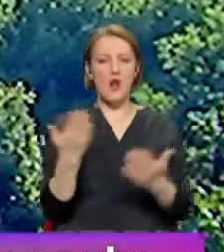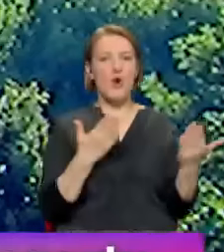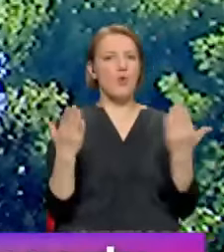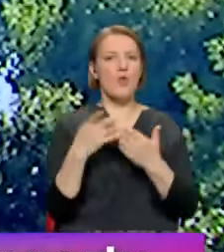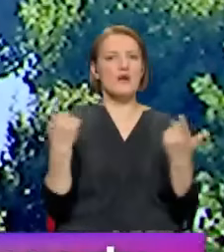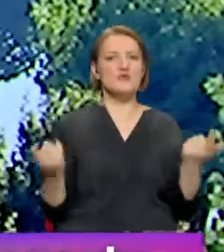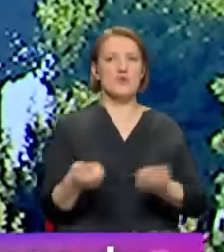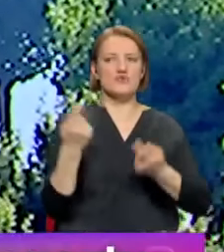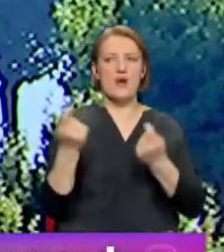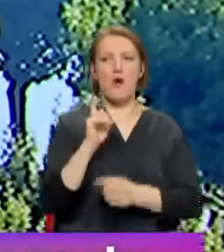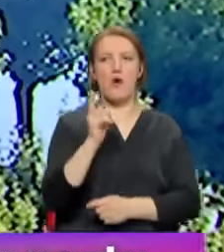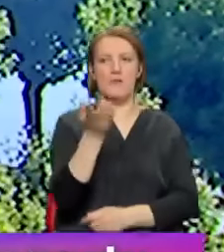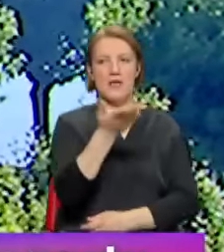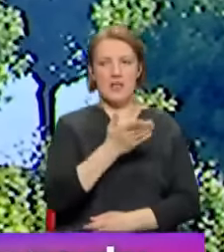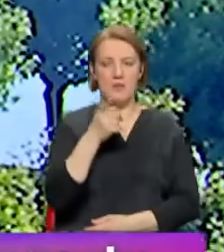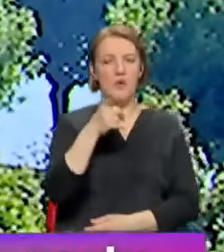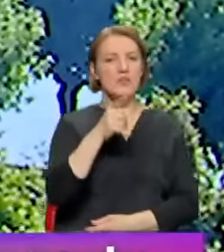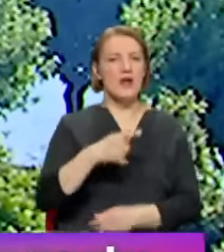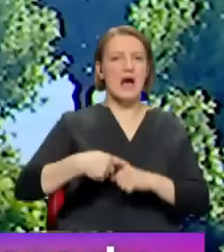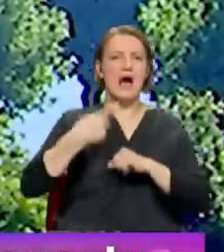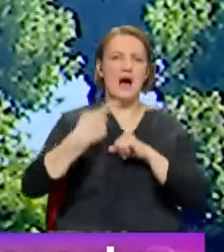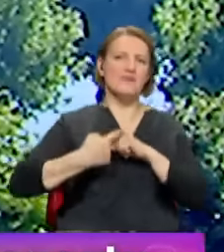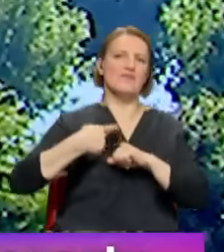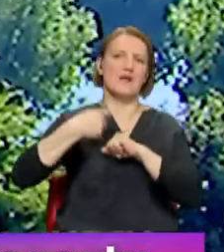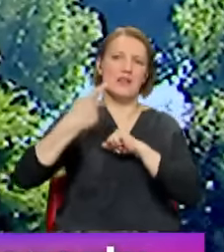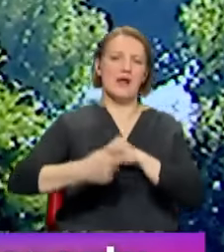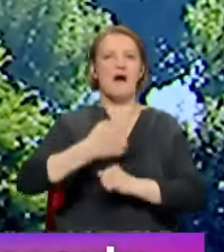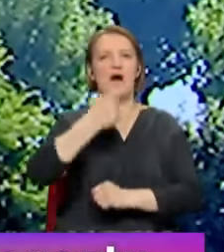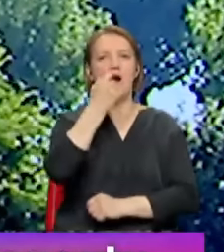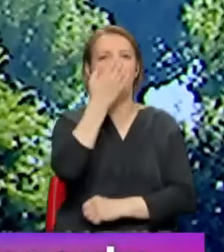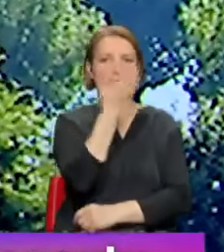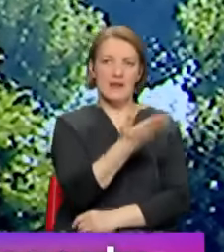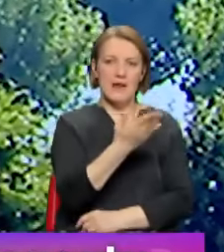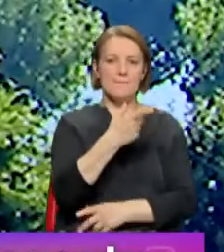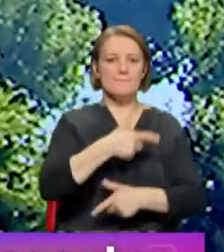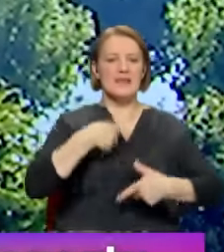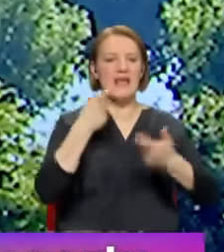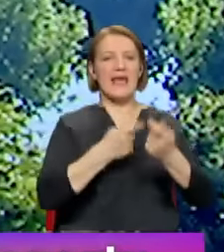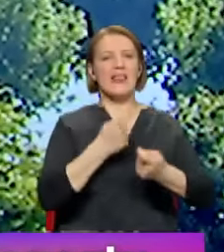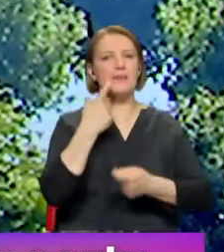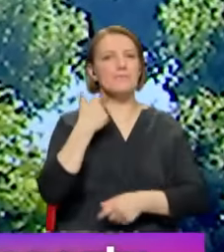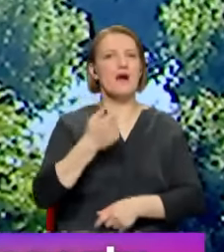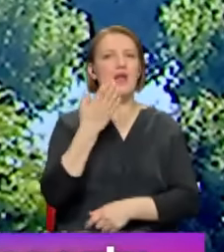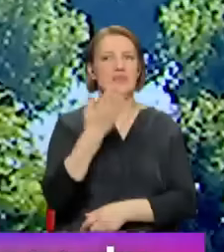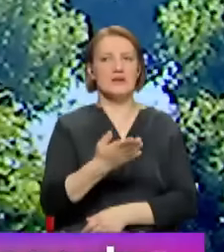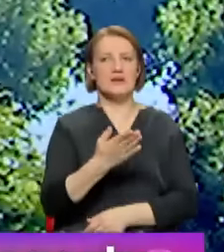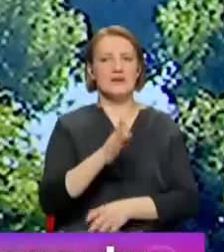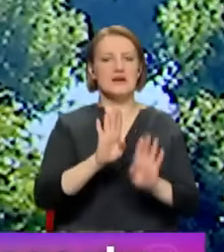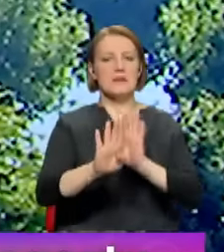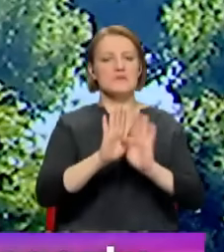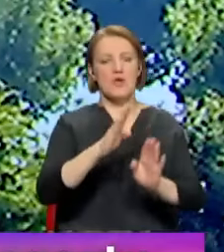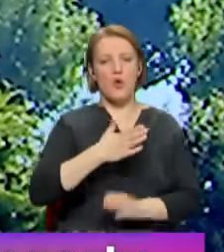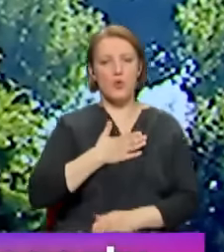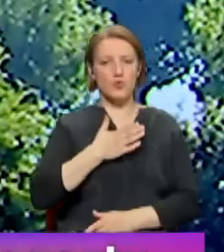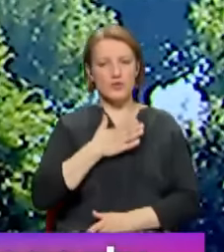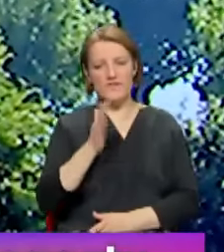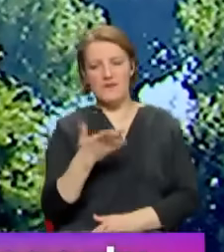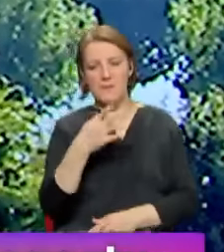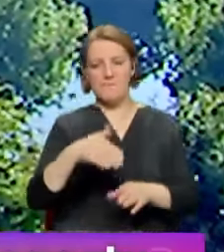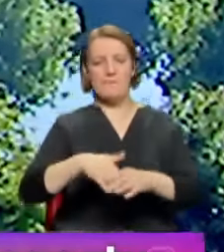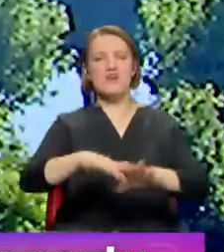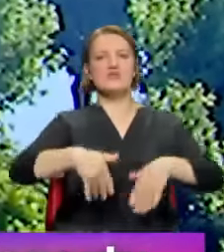okullarda çalışan öğretmenlerimiz, onlar haftalardır Ankara'dalar. Milletin Bakanlığı'na işte kapısının önünde ya da